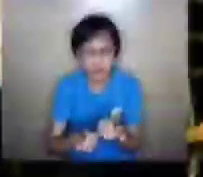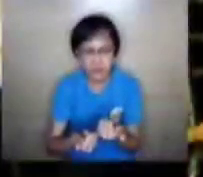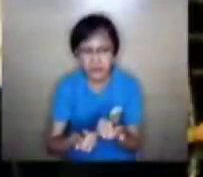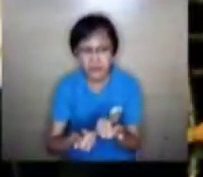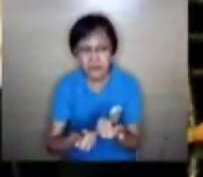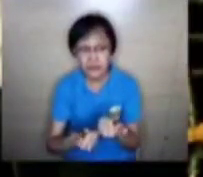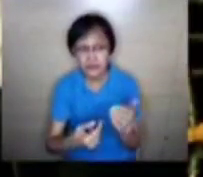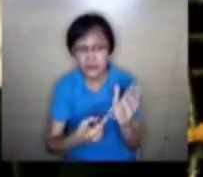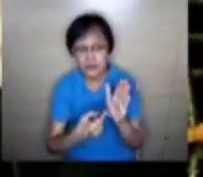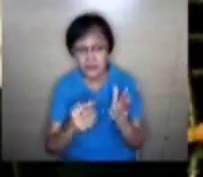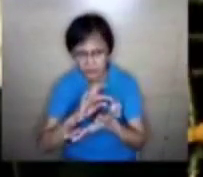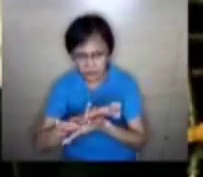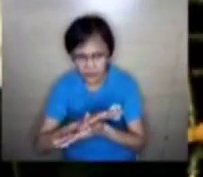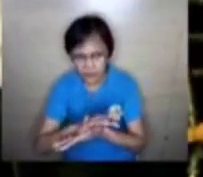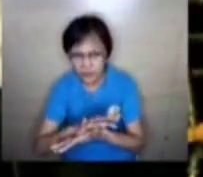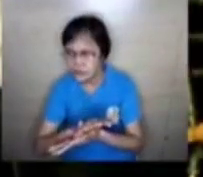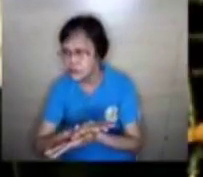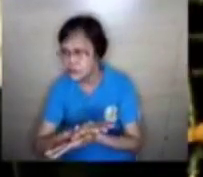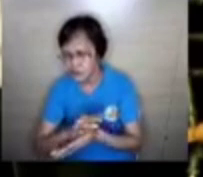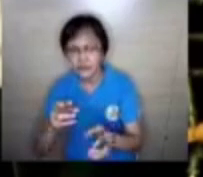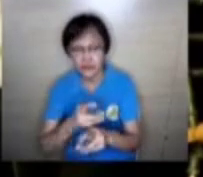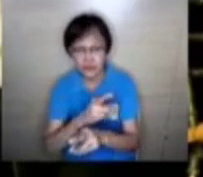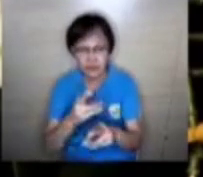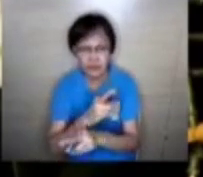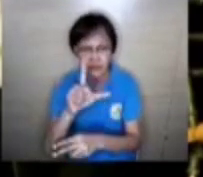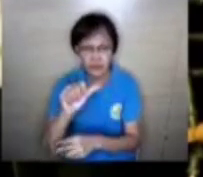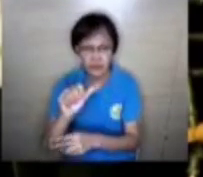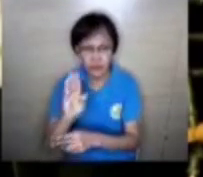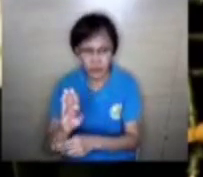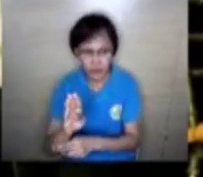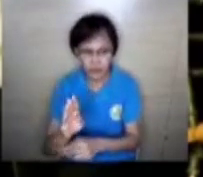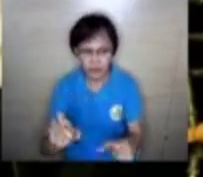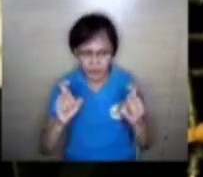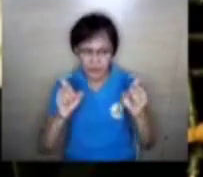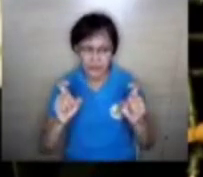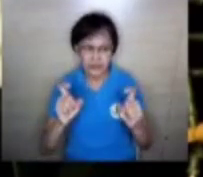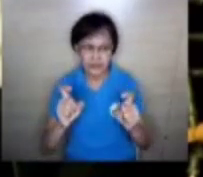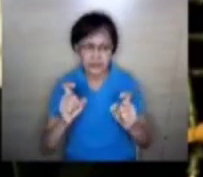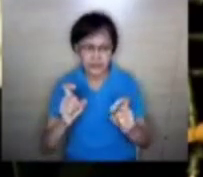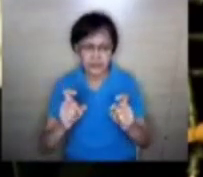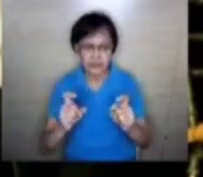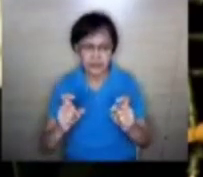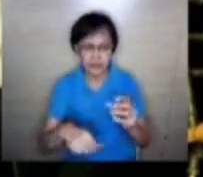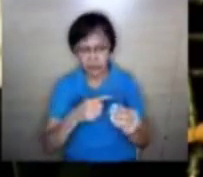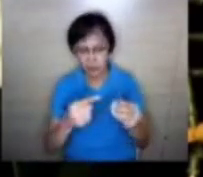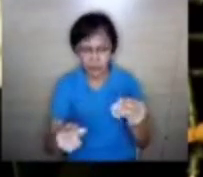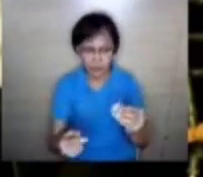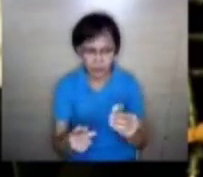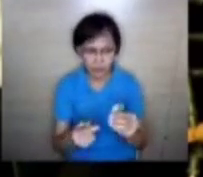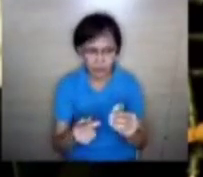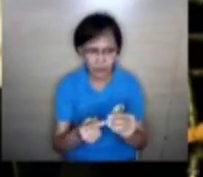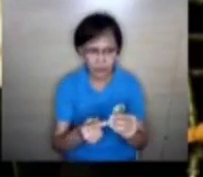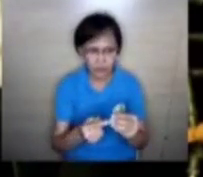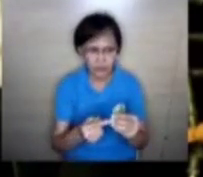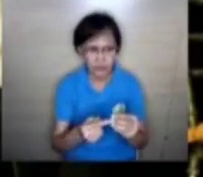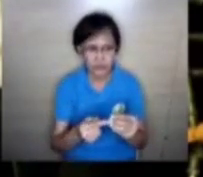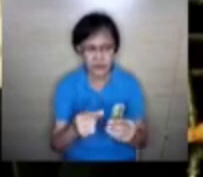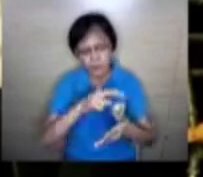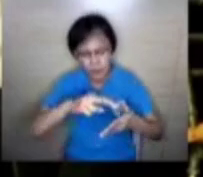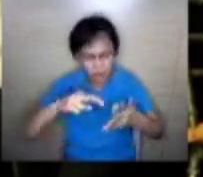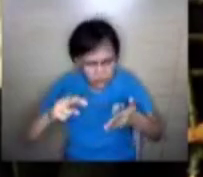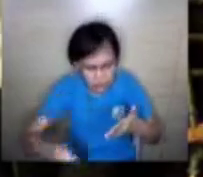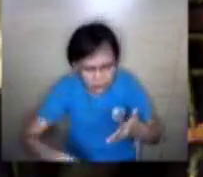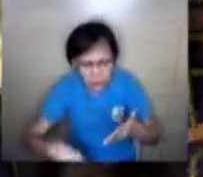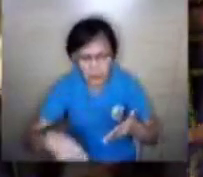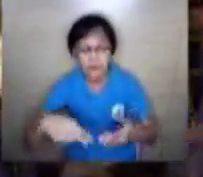noong September 2020 at na napabilis yung pagkuha natin o paglabas ng mga resulta ng mga